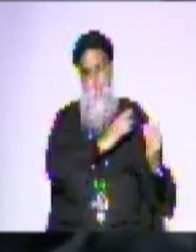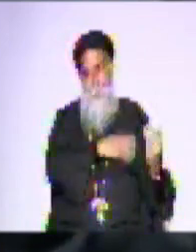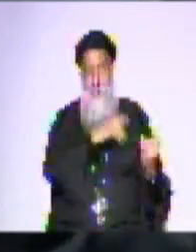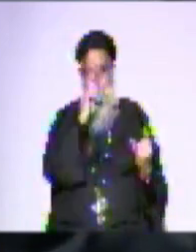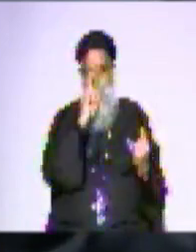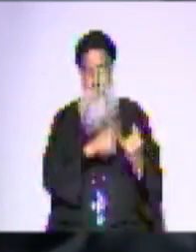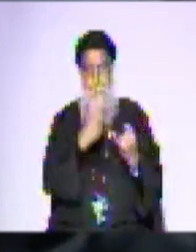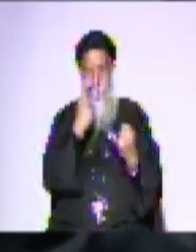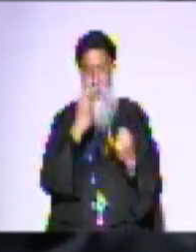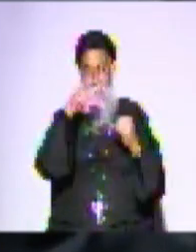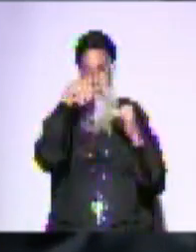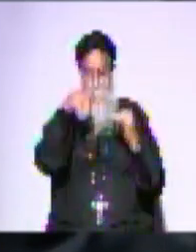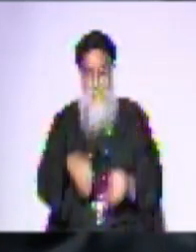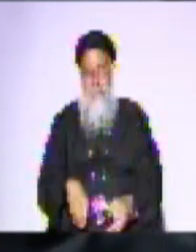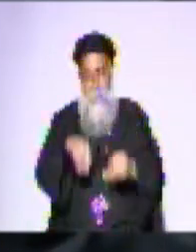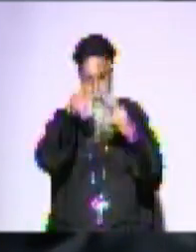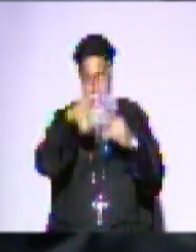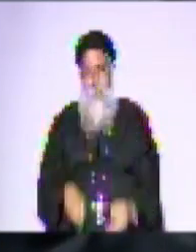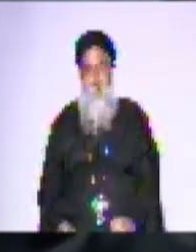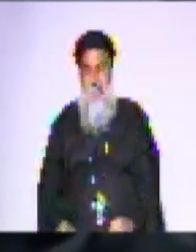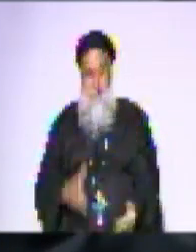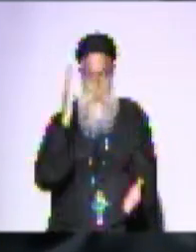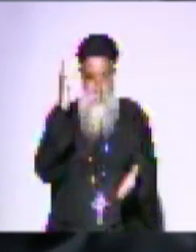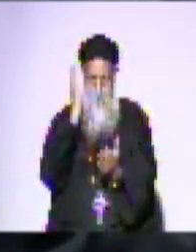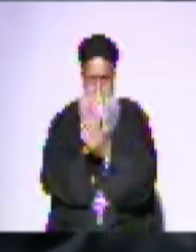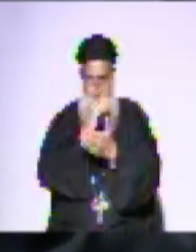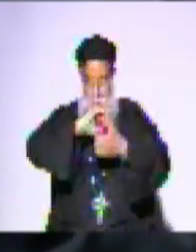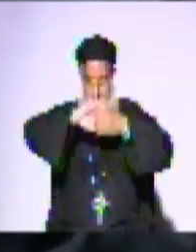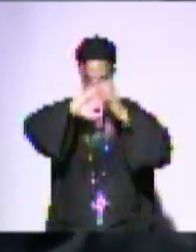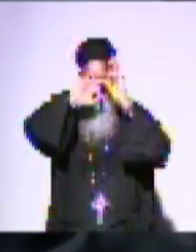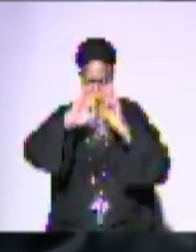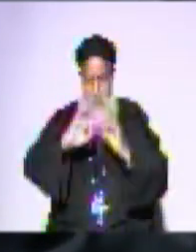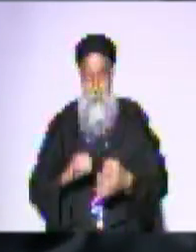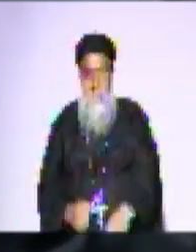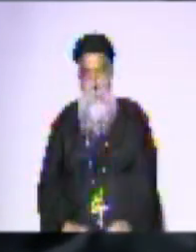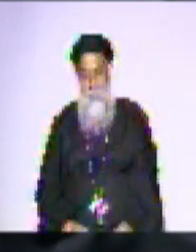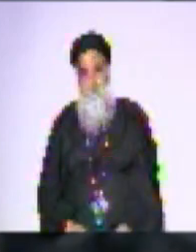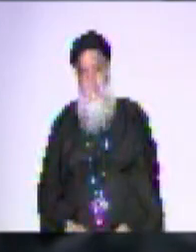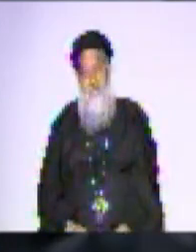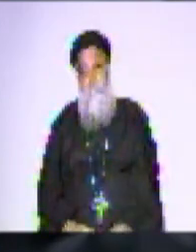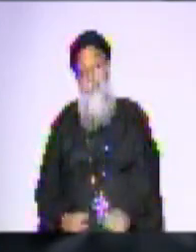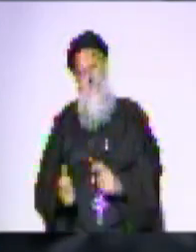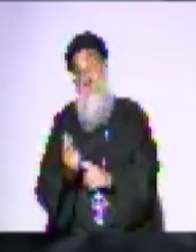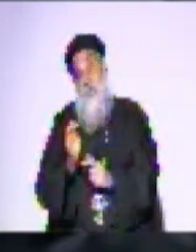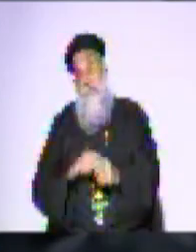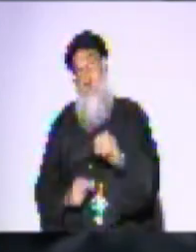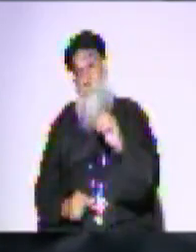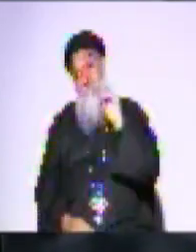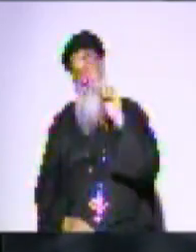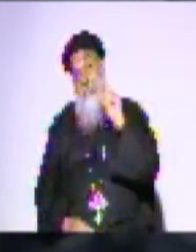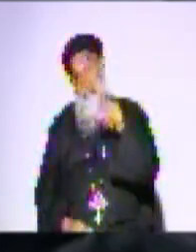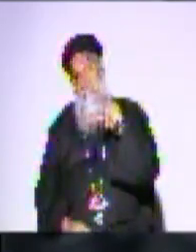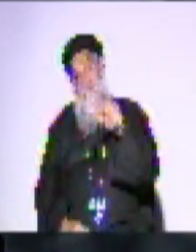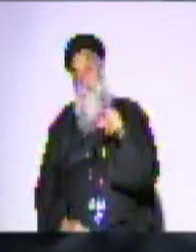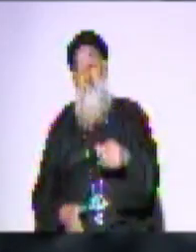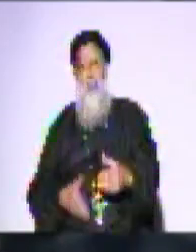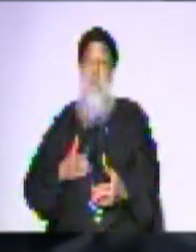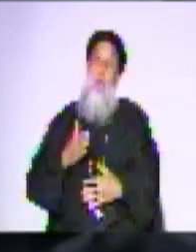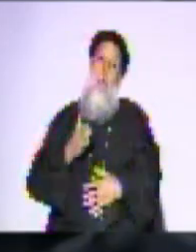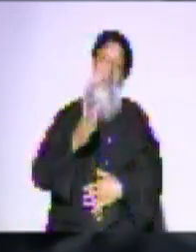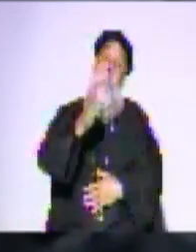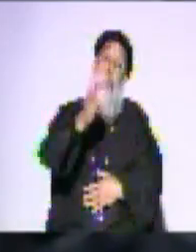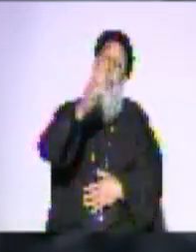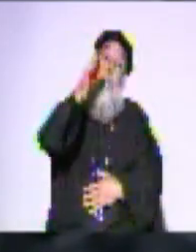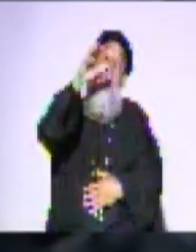بالمعمودية، مش كده؟ ارتباط وثيق جدا طبعا زي ما نيافتك وضحت. حتى السيد المسيح قال برضه في النهاية، قال اذهبوا وتلمذوا